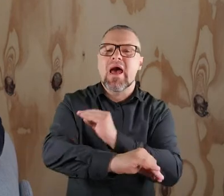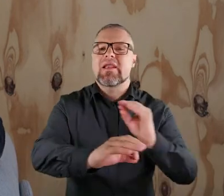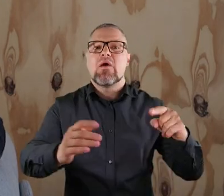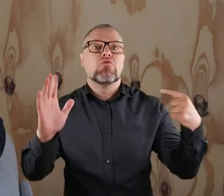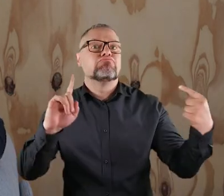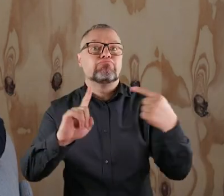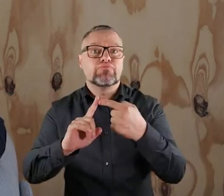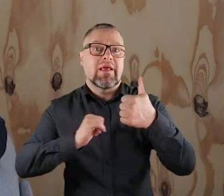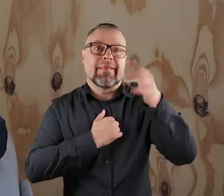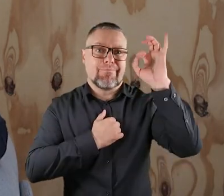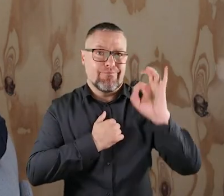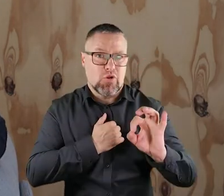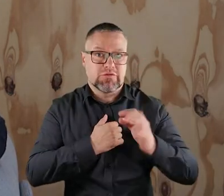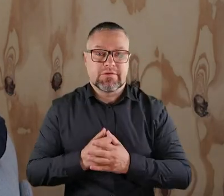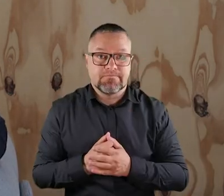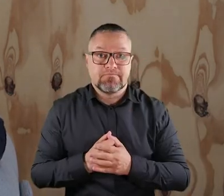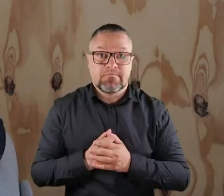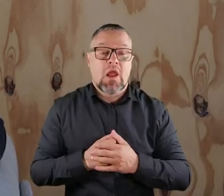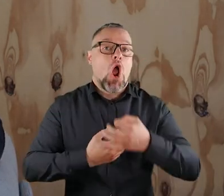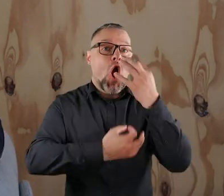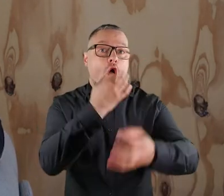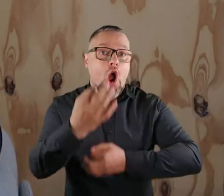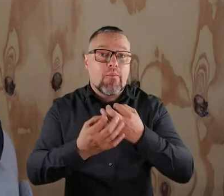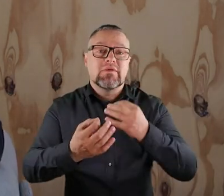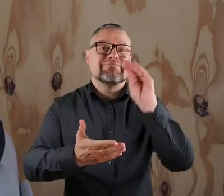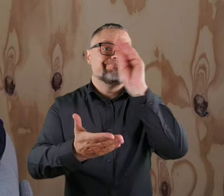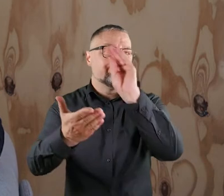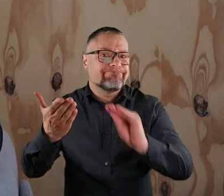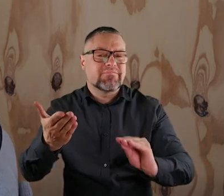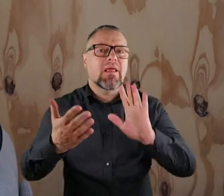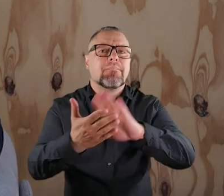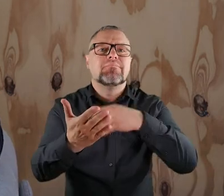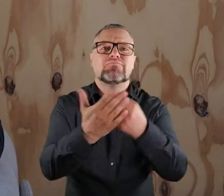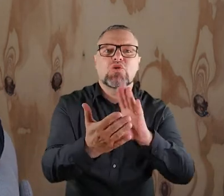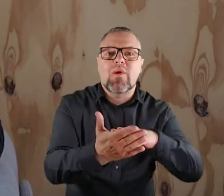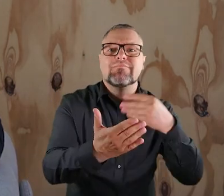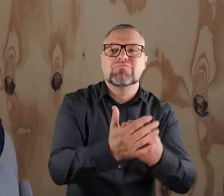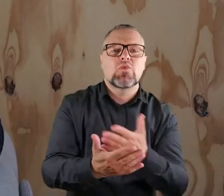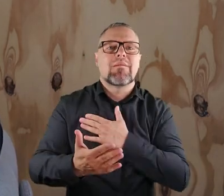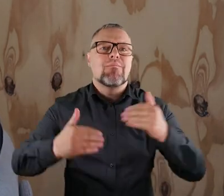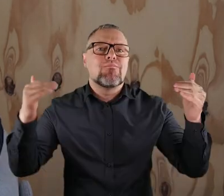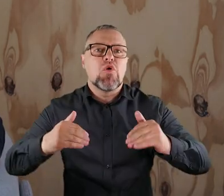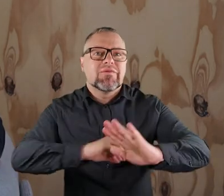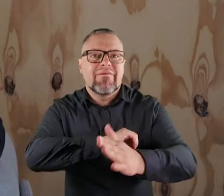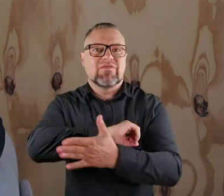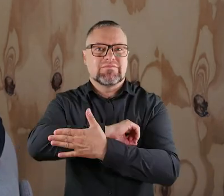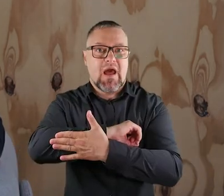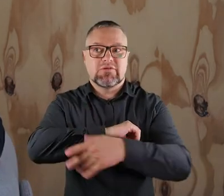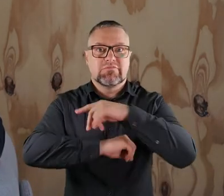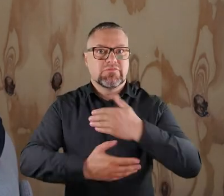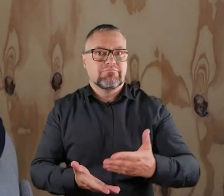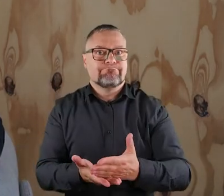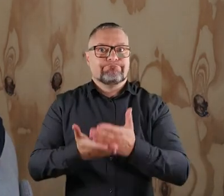materiały dotyczące właśnie 1%. Opisaliśmy tam też takie przykładowe formy i możliwości wsparcia nas